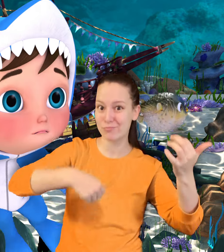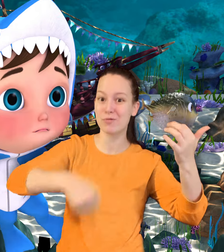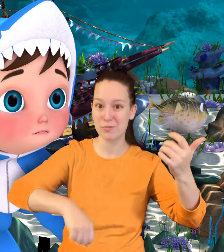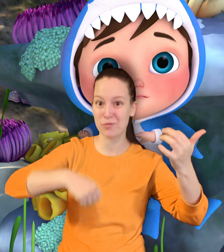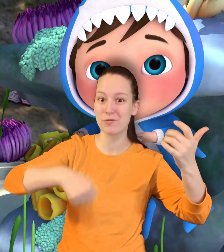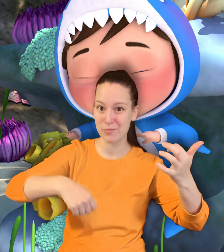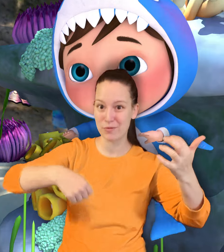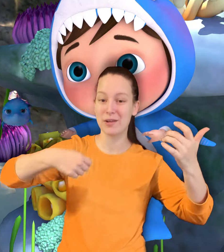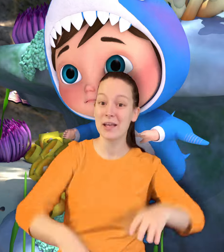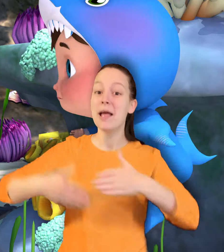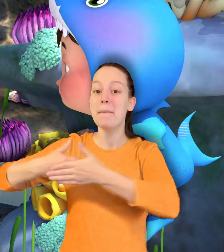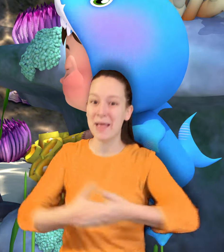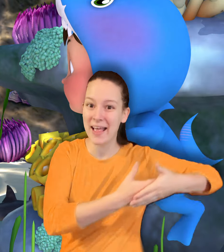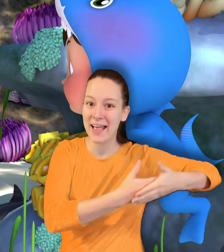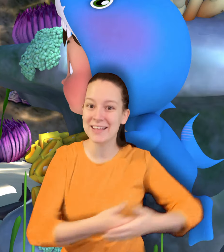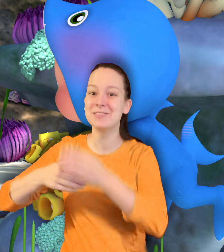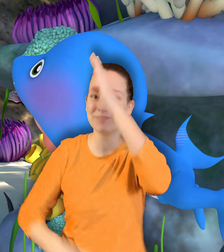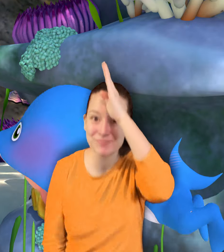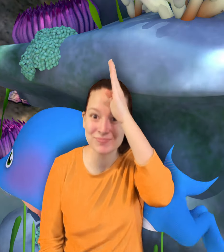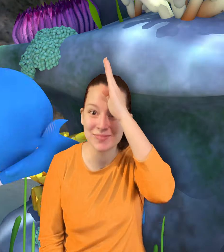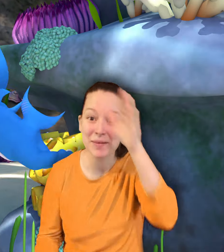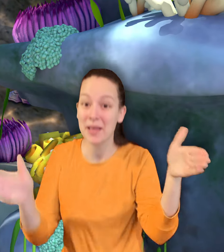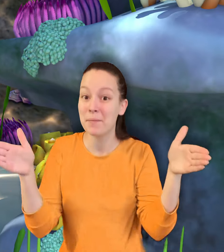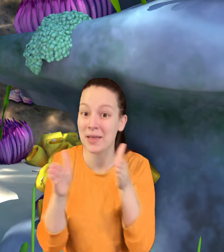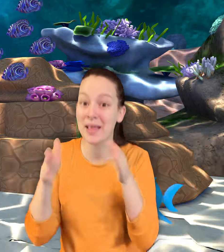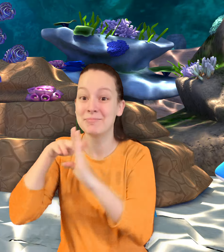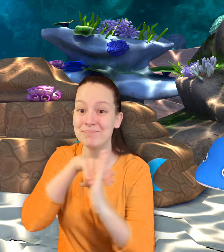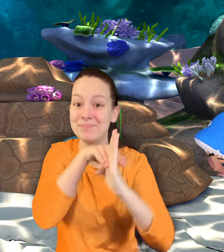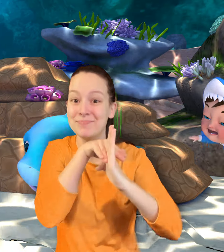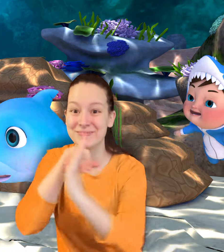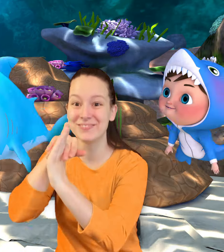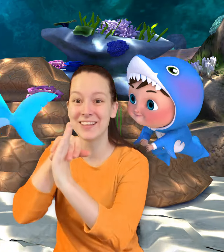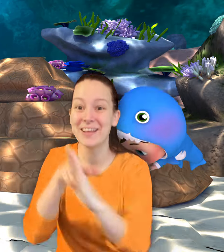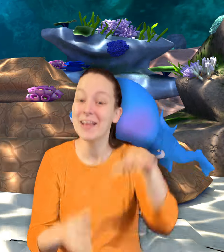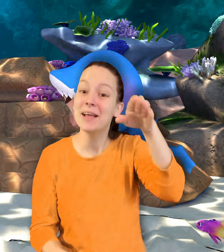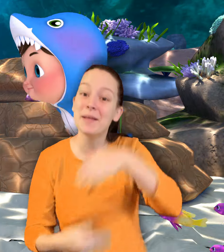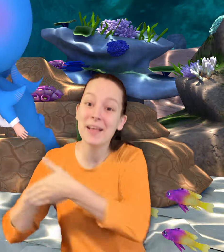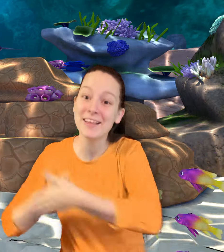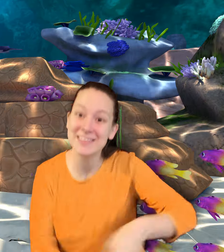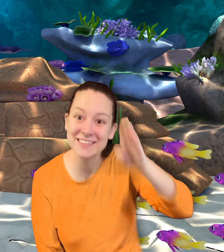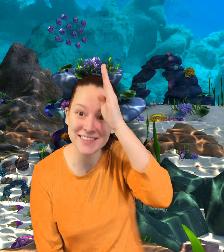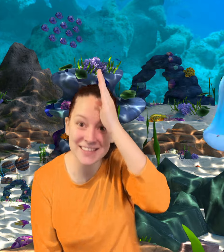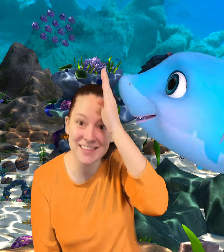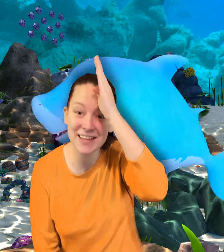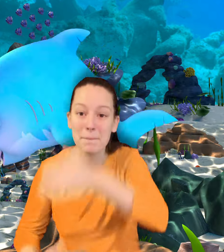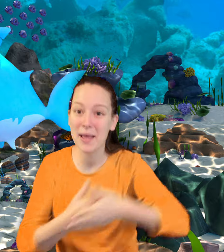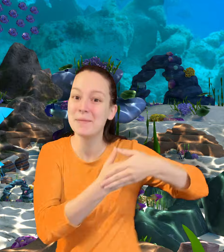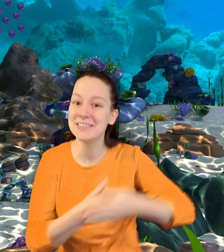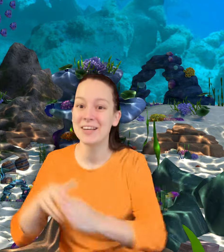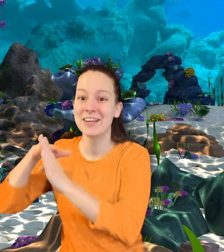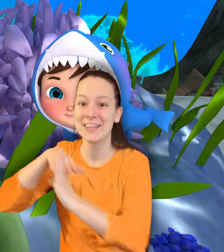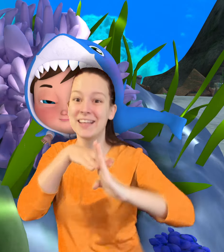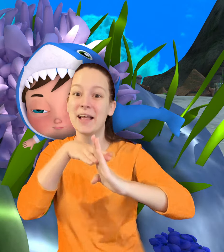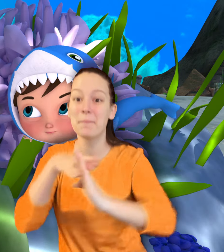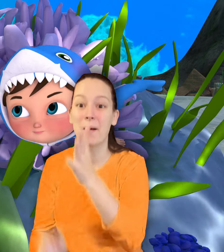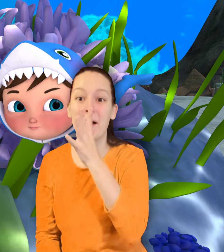ザメちびザメちびザメちびザメちび